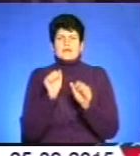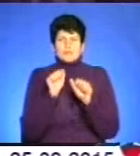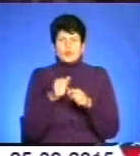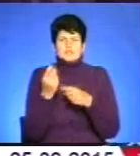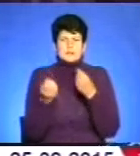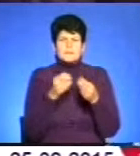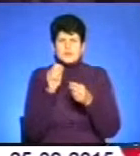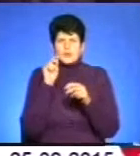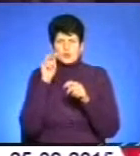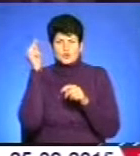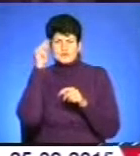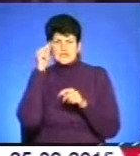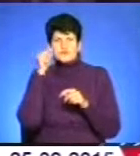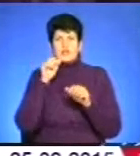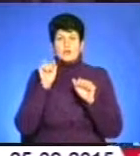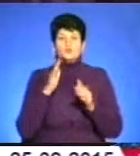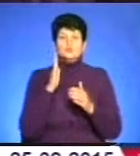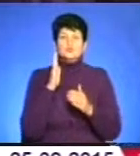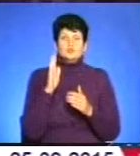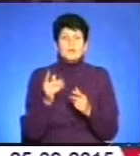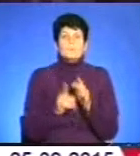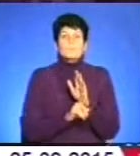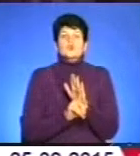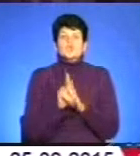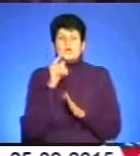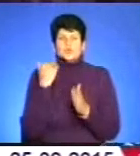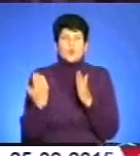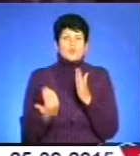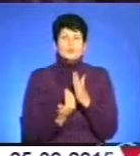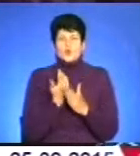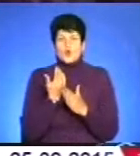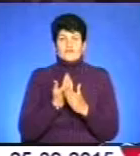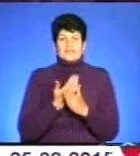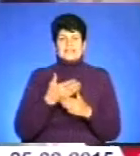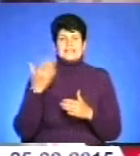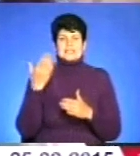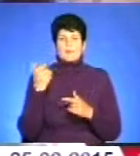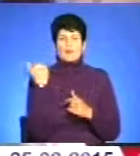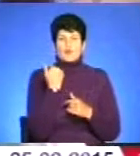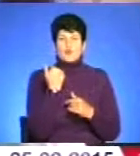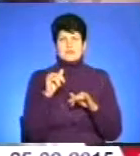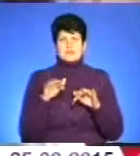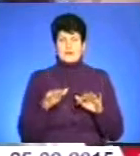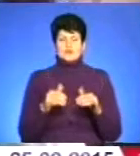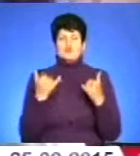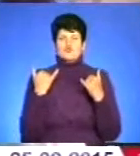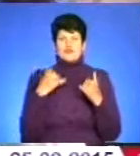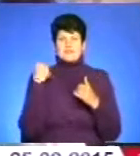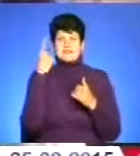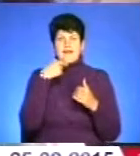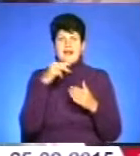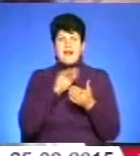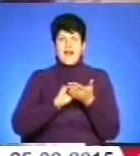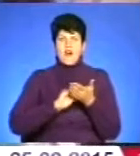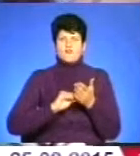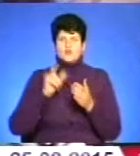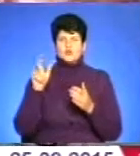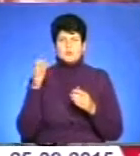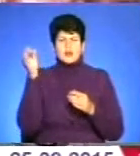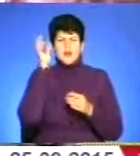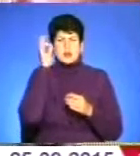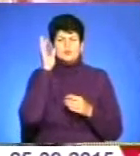аспекти можуть стати початком нових дисертацій по його діяльності. Сьогодні автор монографії пригадує, будучи